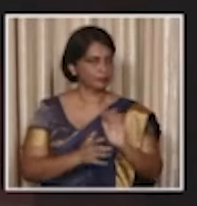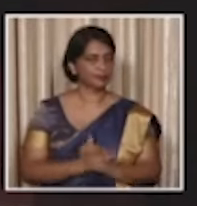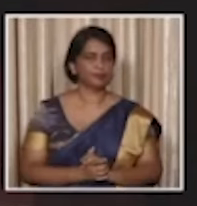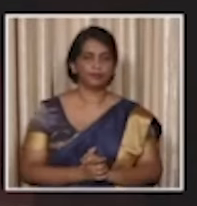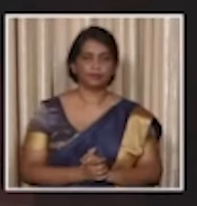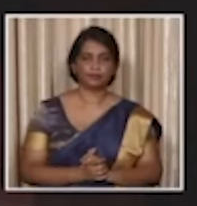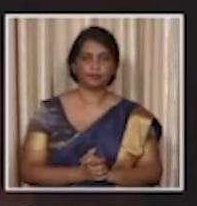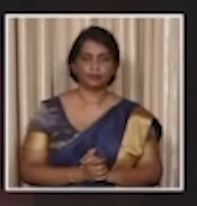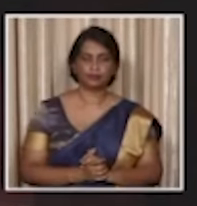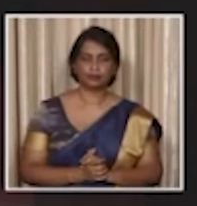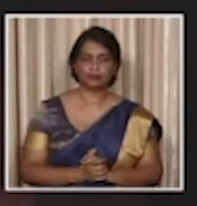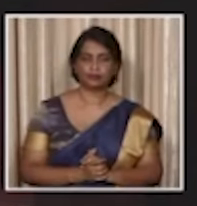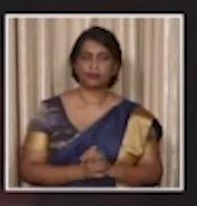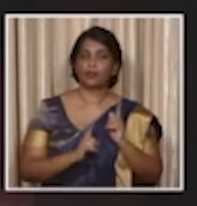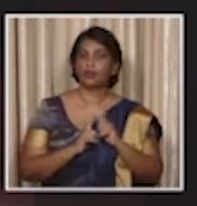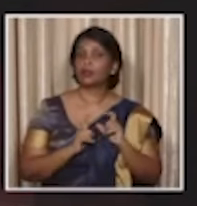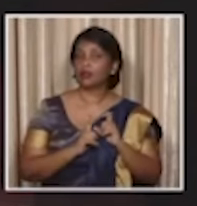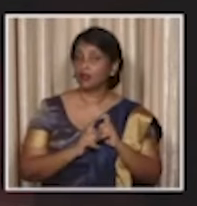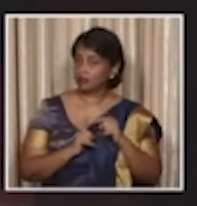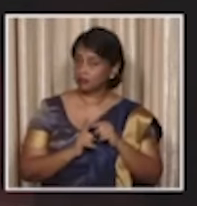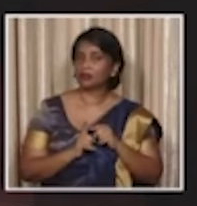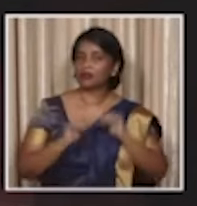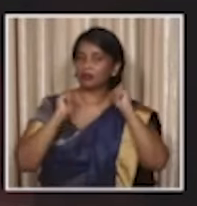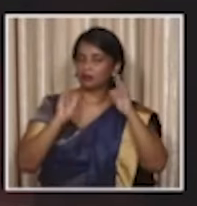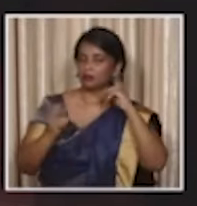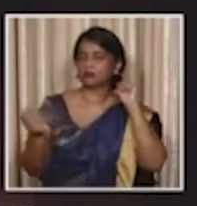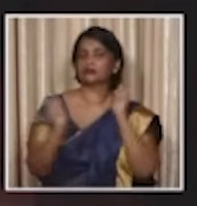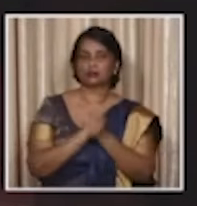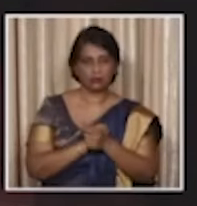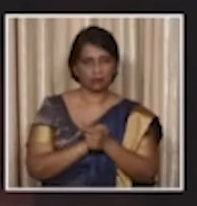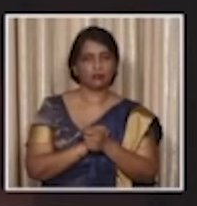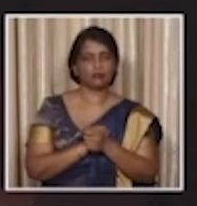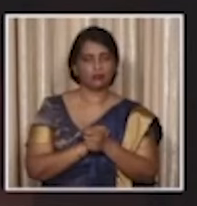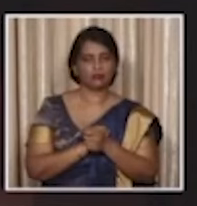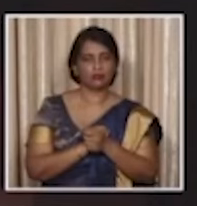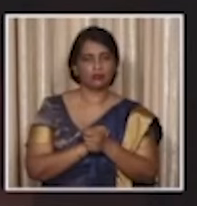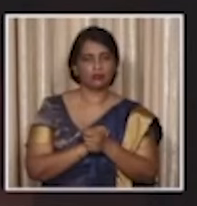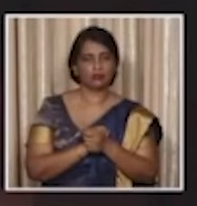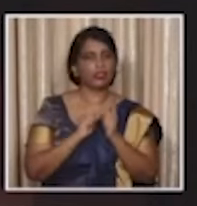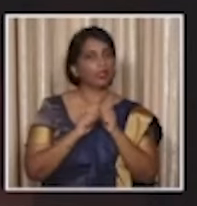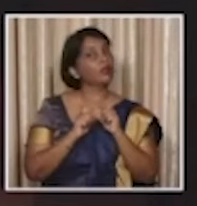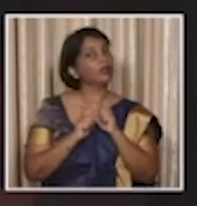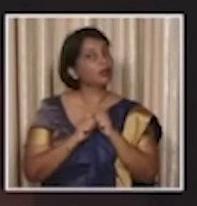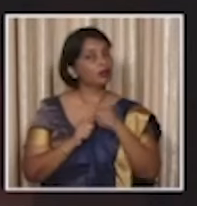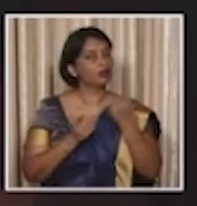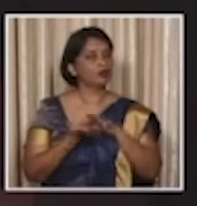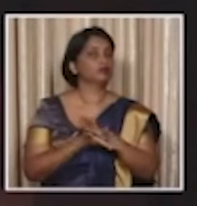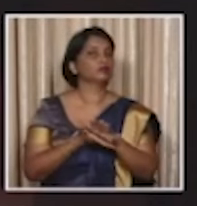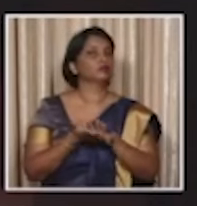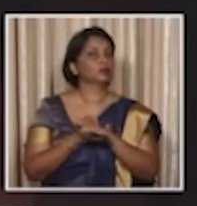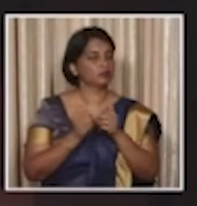කරනවා. අධ්‍යාපනයේ සාධනීය වෙනසක් කරනවා. අධ්‍යාපනය නවීකරණය